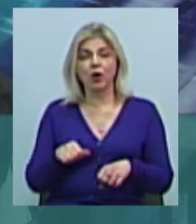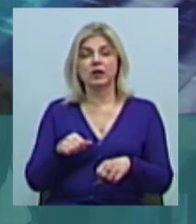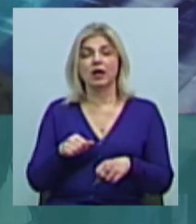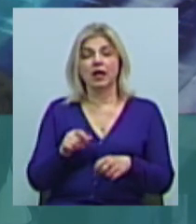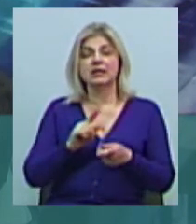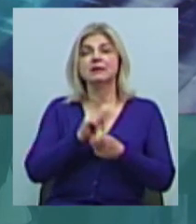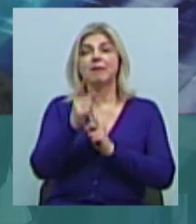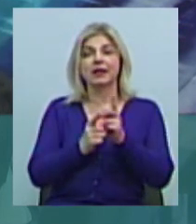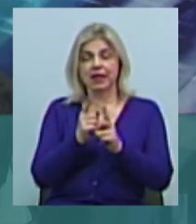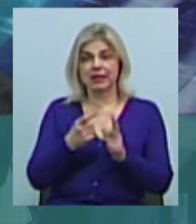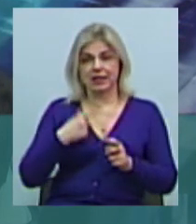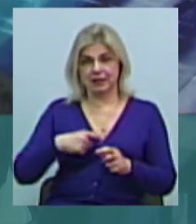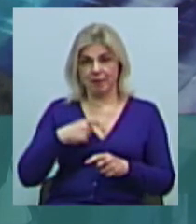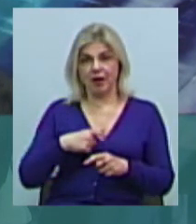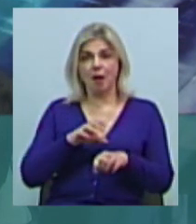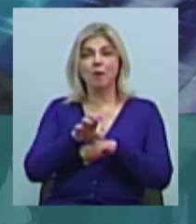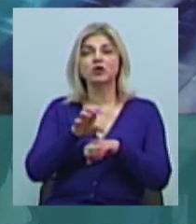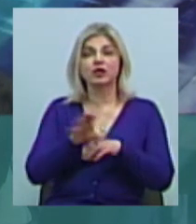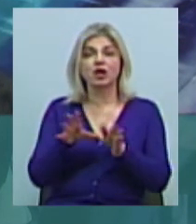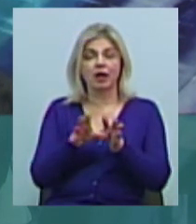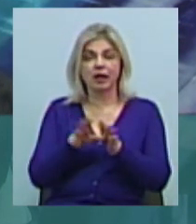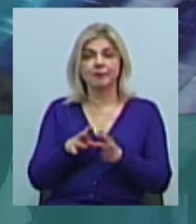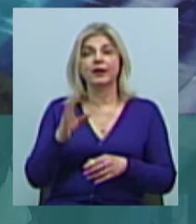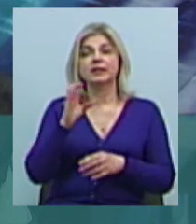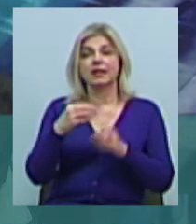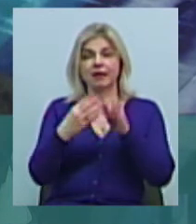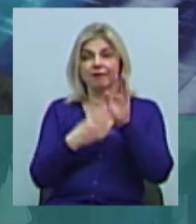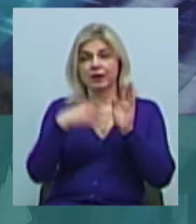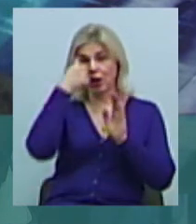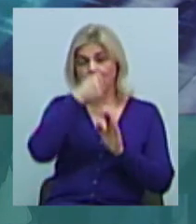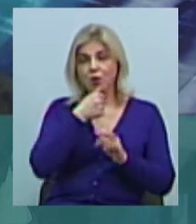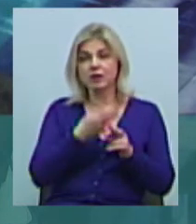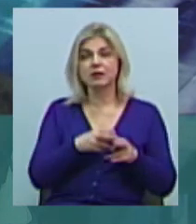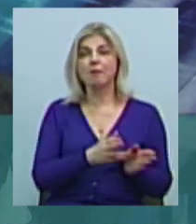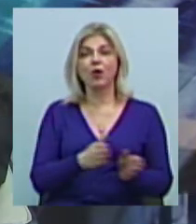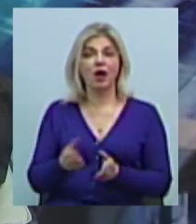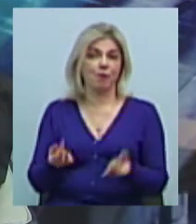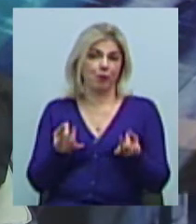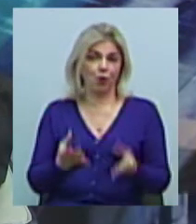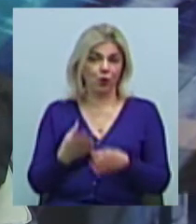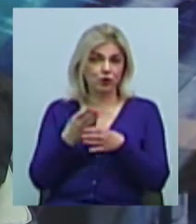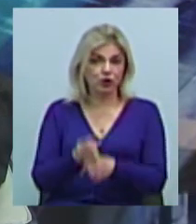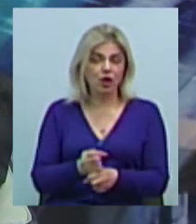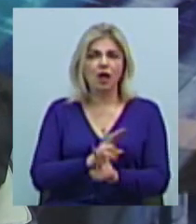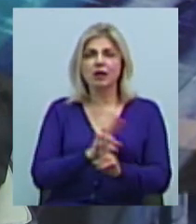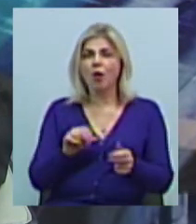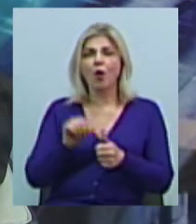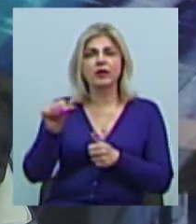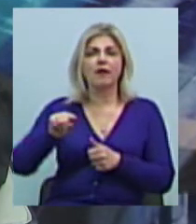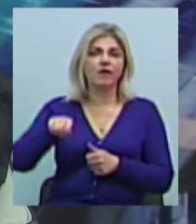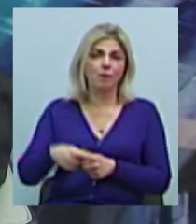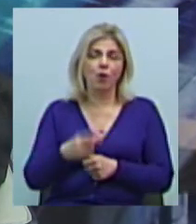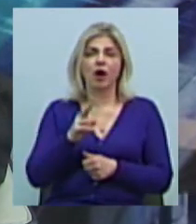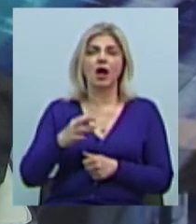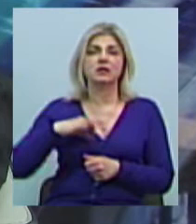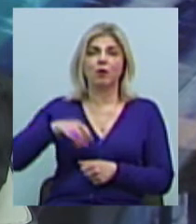постачальника. З 1 січня 2019 року ця процедура спрощена, тобто ніяких окремих вимог до споживача в